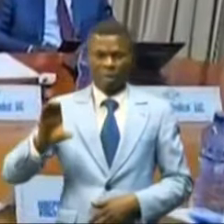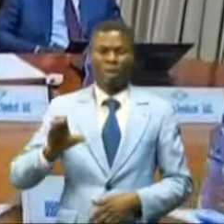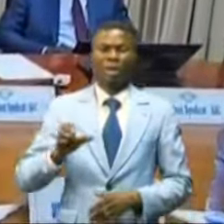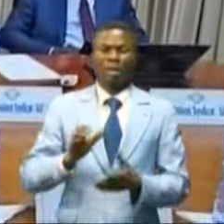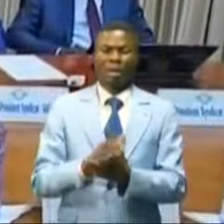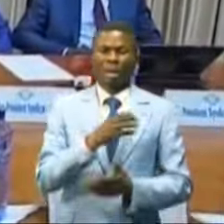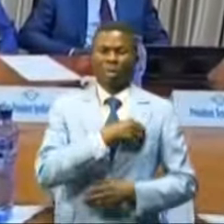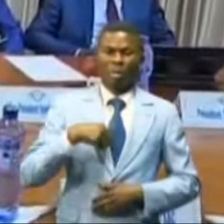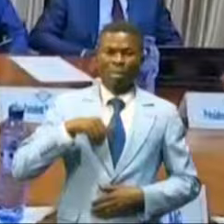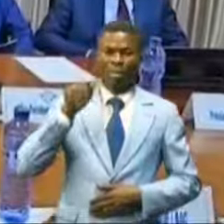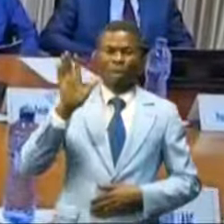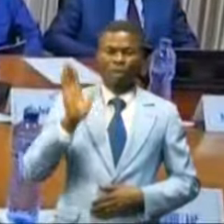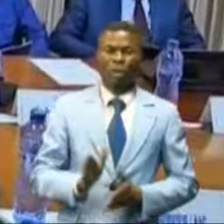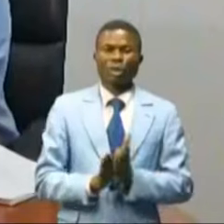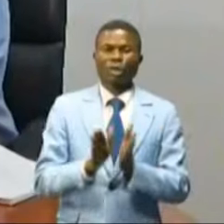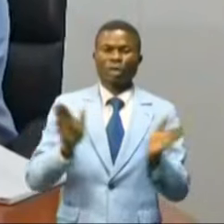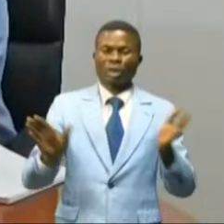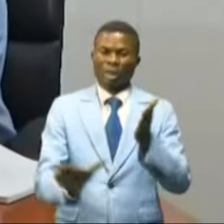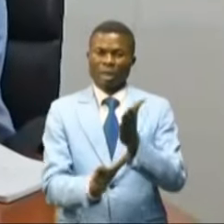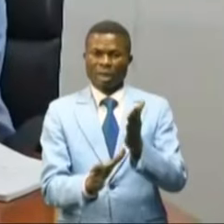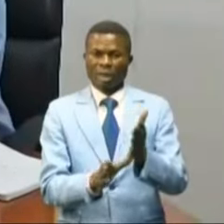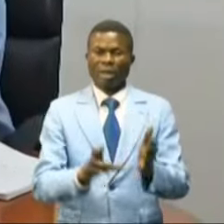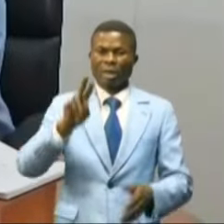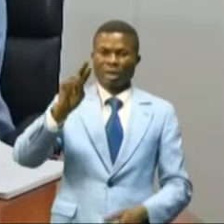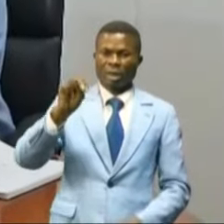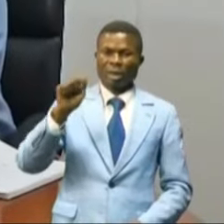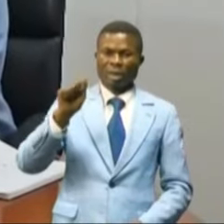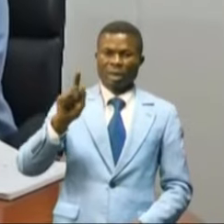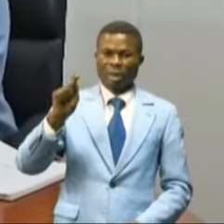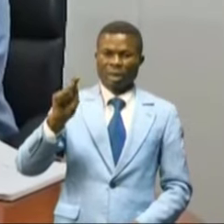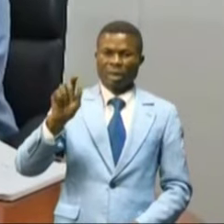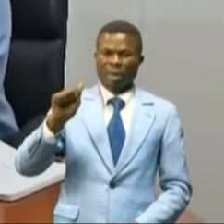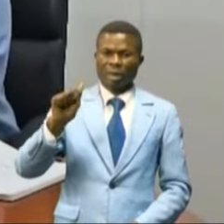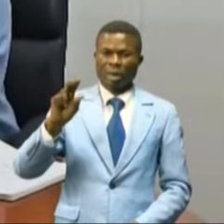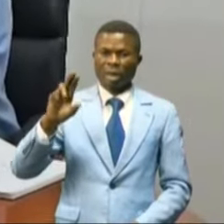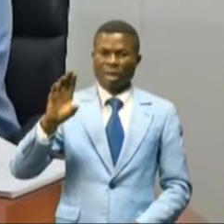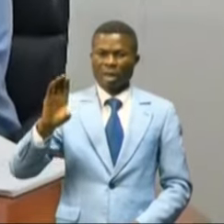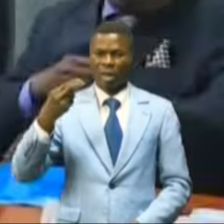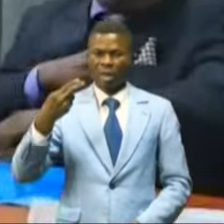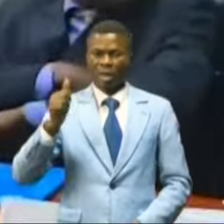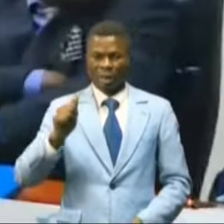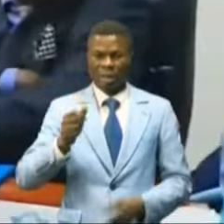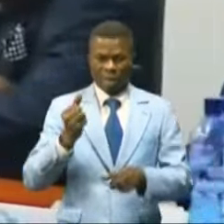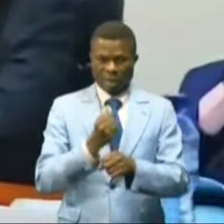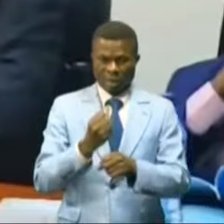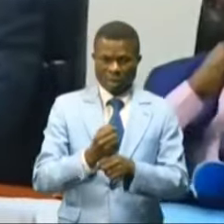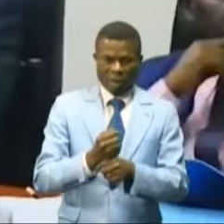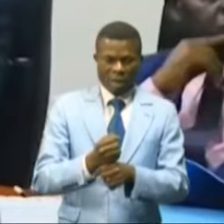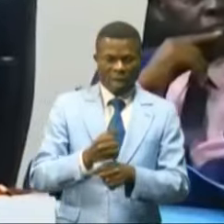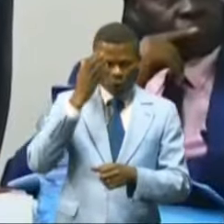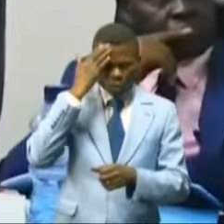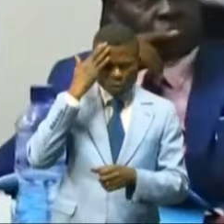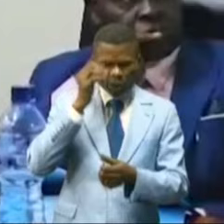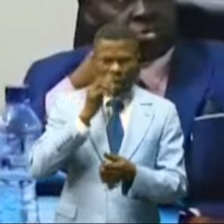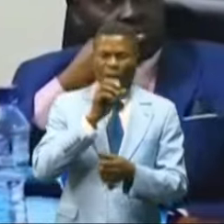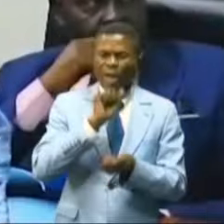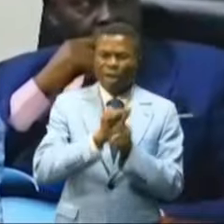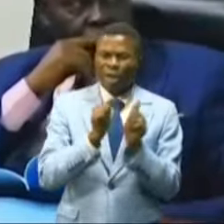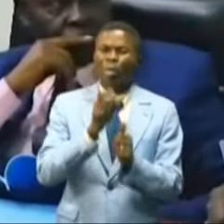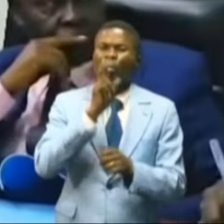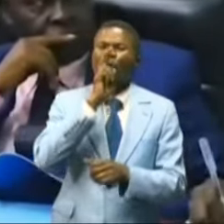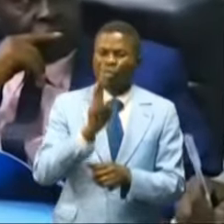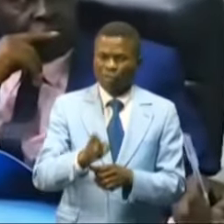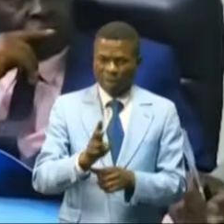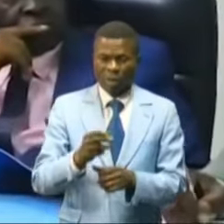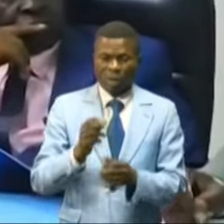directrice générale adjointe, Natacha Emmanuela Bolombo, cette séance de travail a permis de poser les bases d'une collaboration